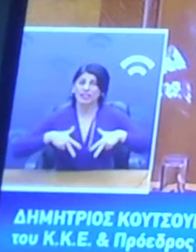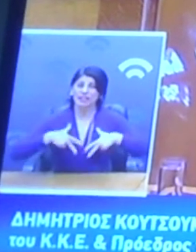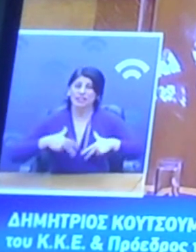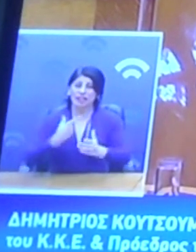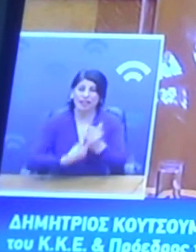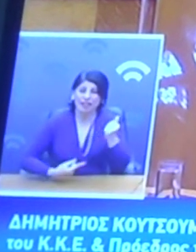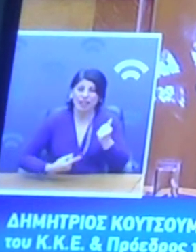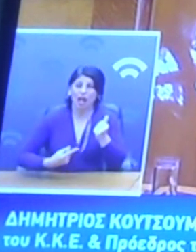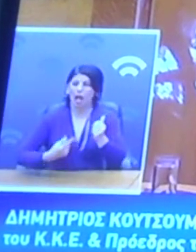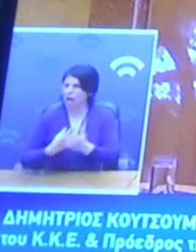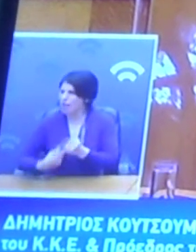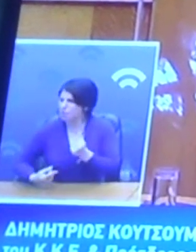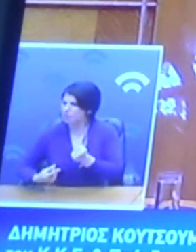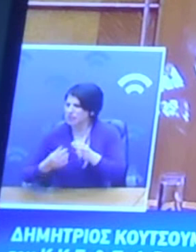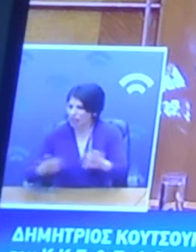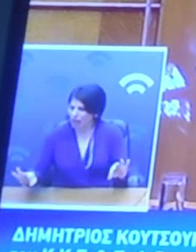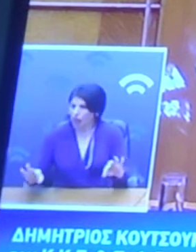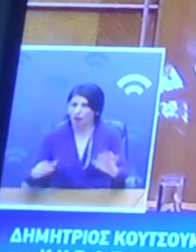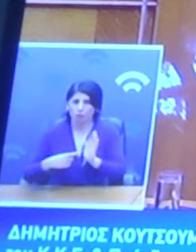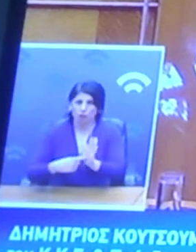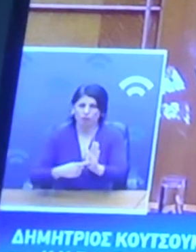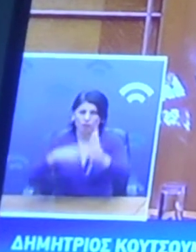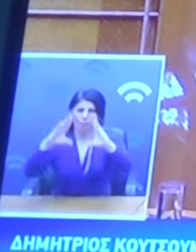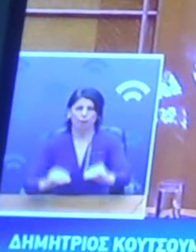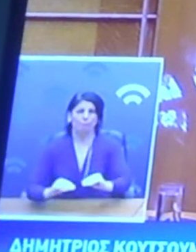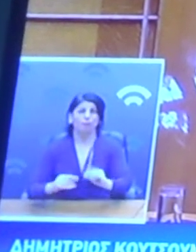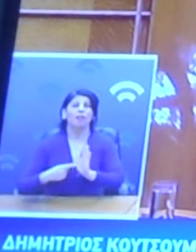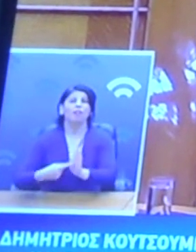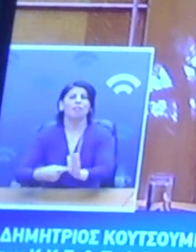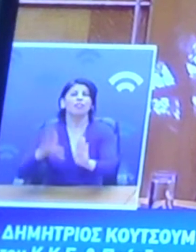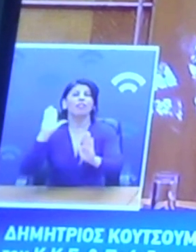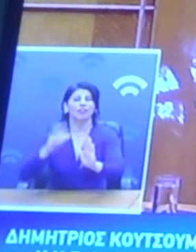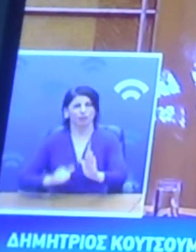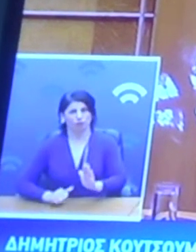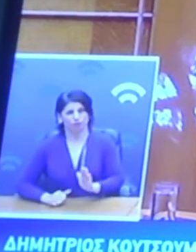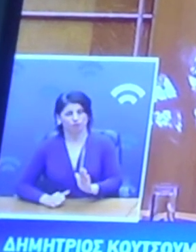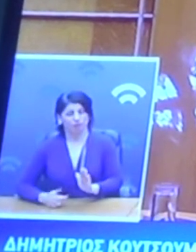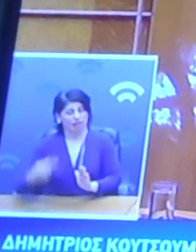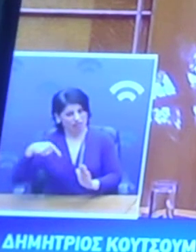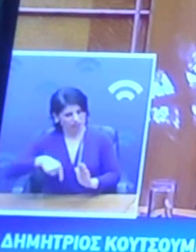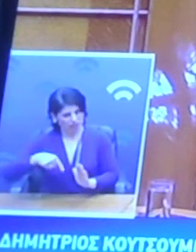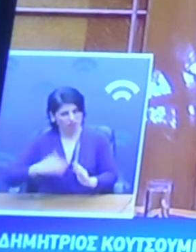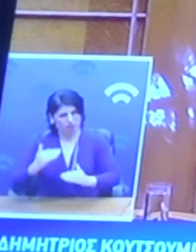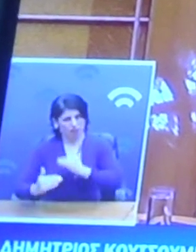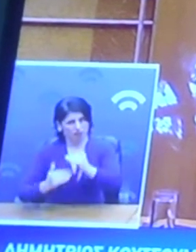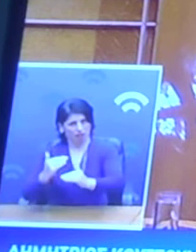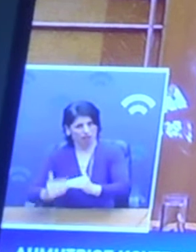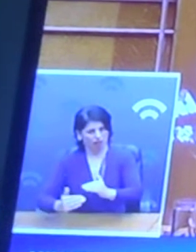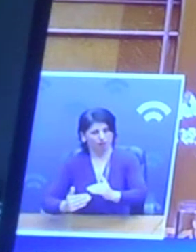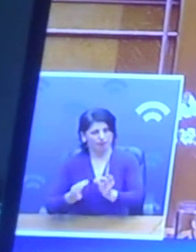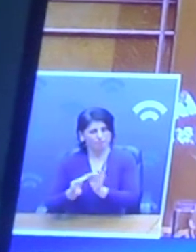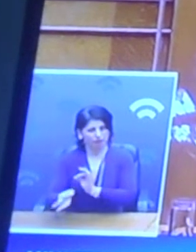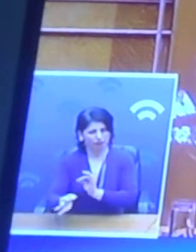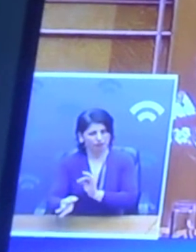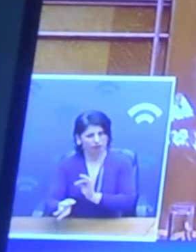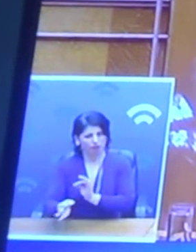και ελλείψεις. Σήμερα, μπροστά και στη σταδιακή άρση των περιοριστικών μέτρων, η φωνή του λαού,